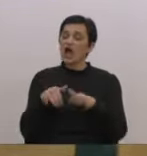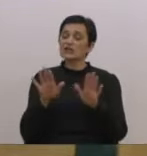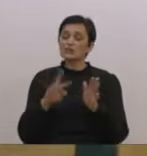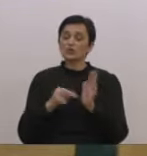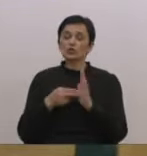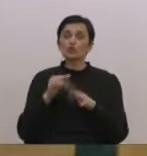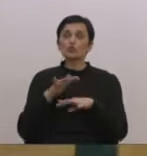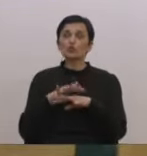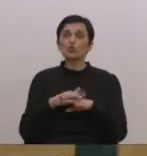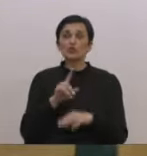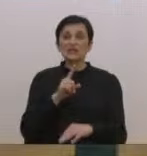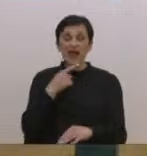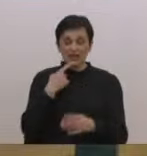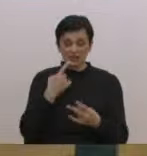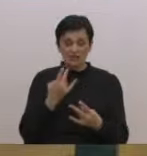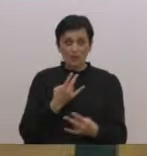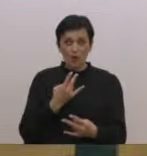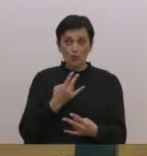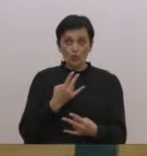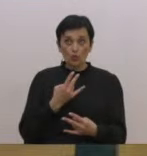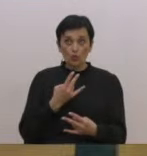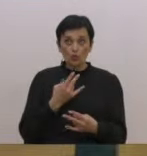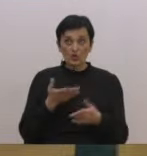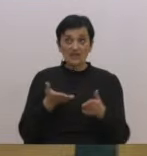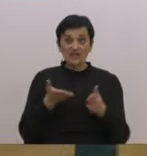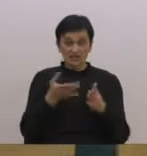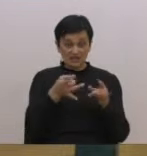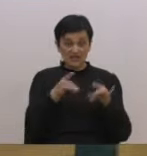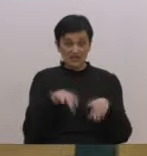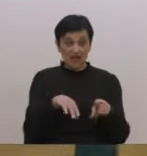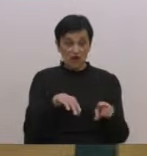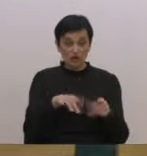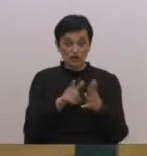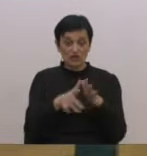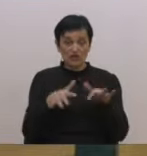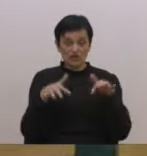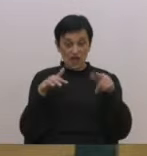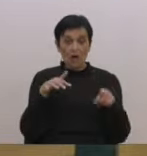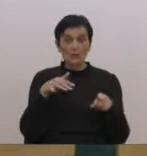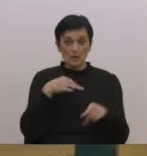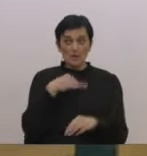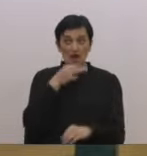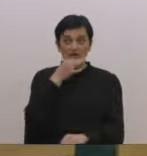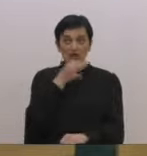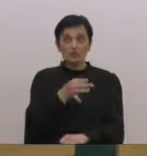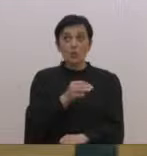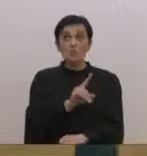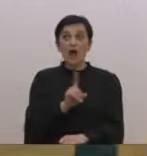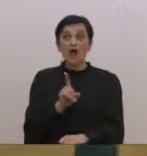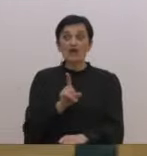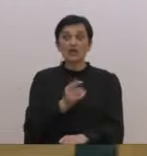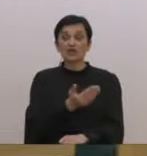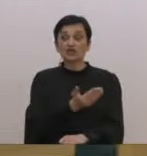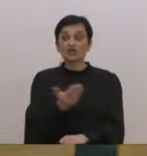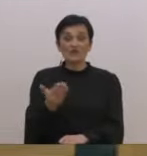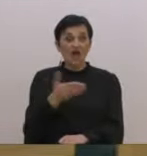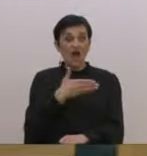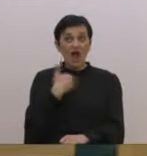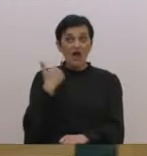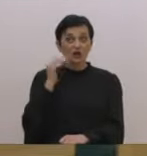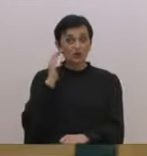ბიუჯეტიო? რა თქმა უნდა, რომ დარჩენილიყავით დარბაზში, მაგაზეც გიპასუხებდით, მაგრამ თქვენ თუ არ გინდათ